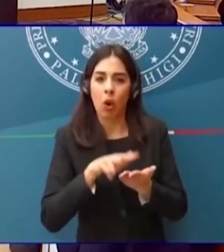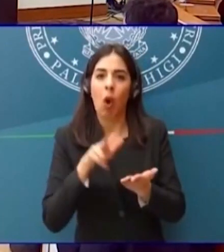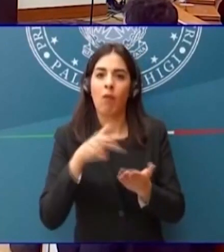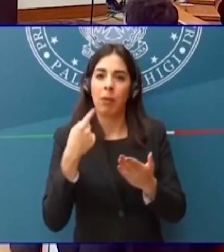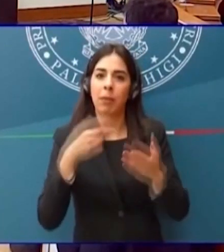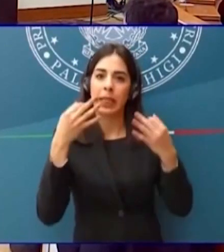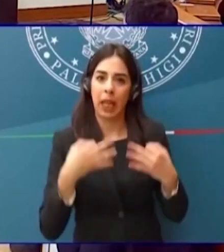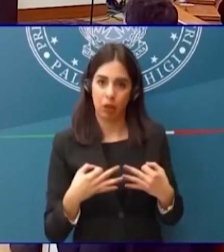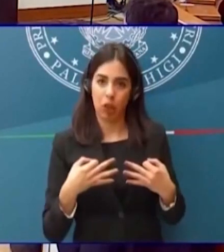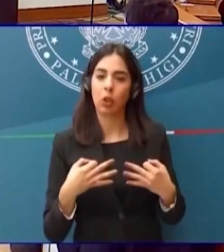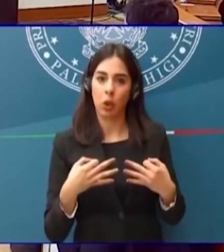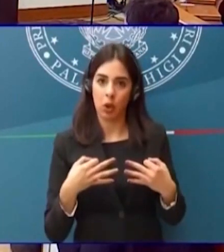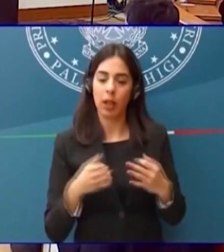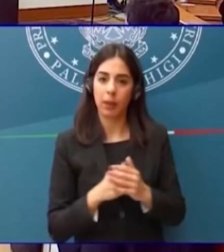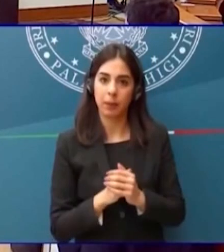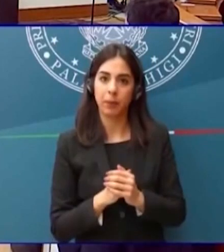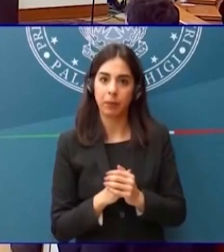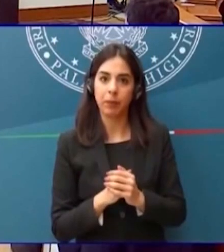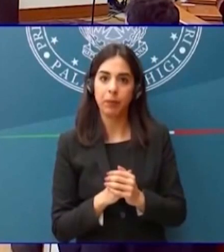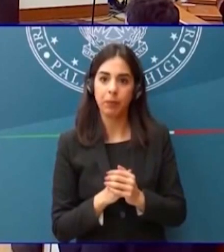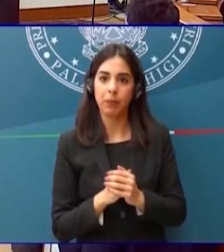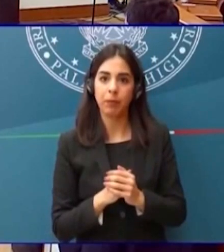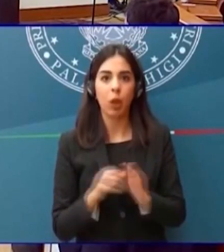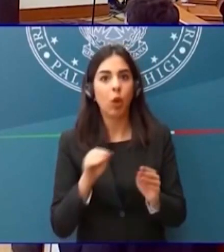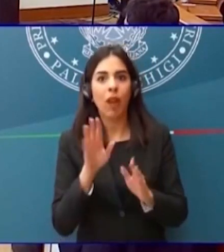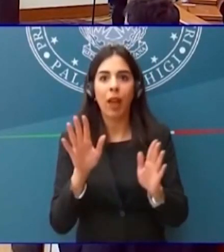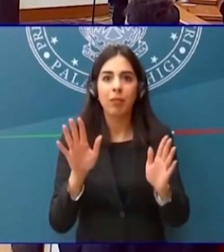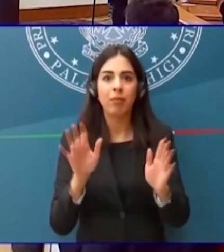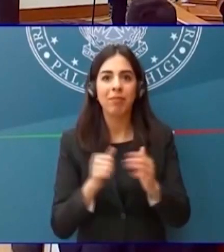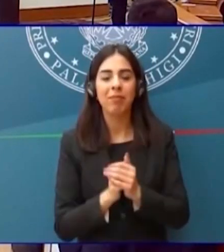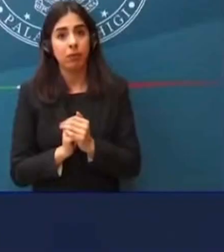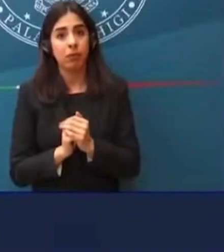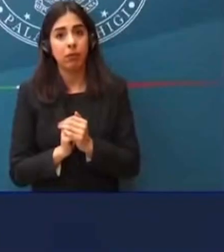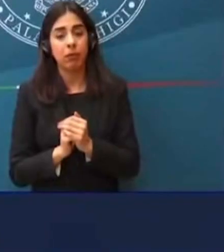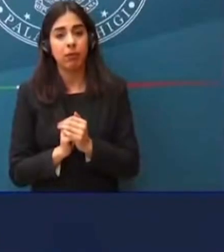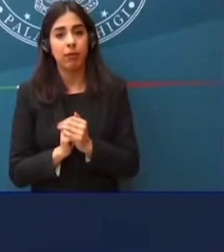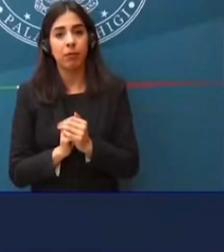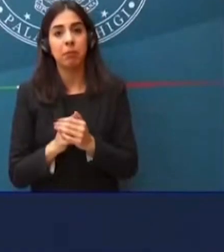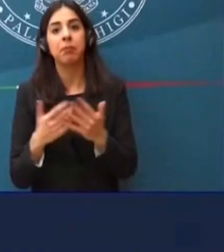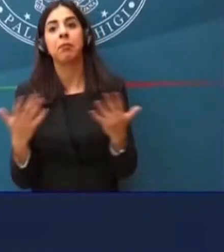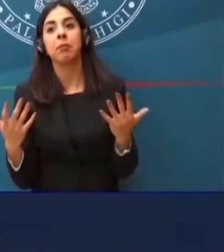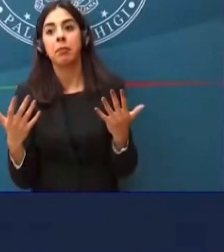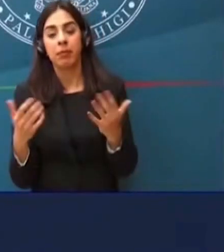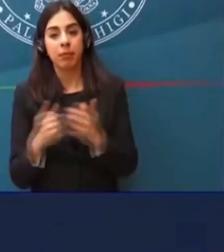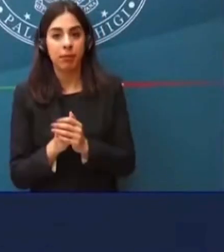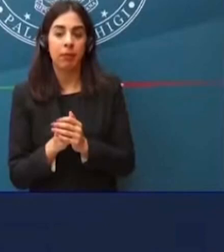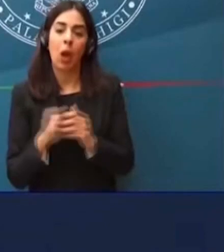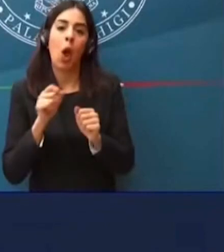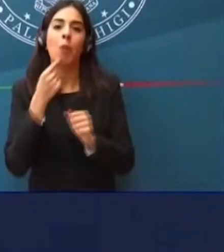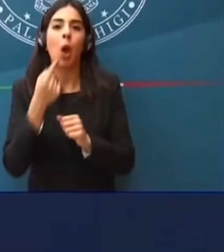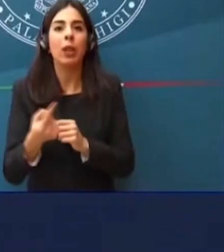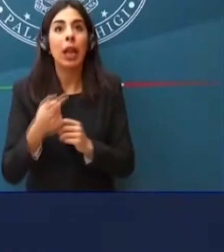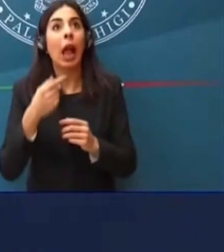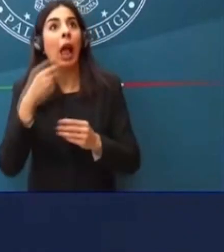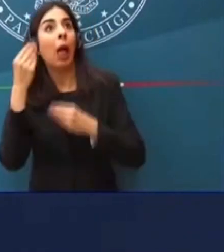del consiglio draghi traccia un bilancio in chiaroscuro si parte dalle scuole che riapriranno dopo pasqua fino